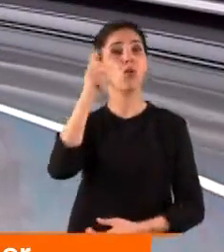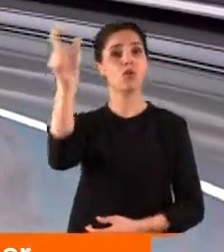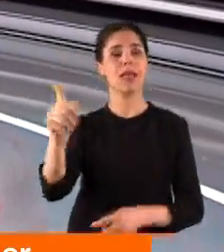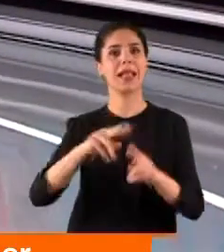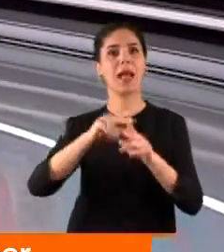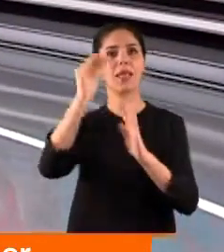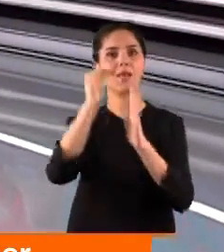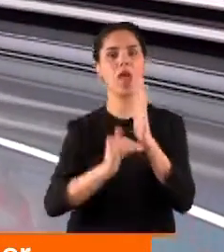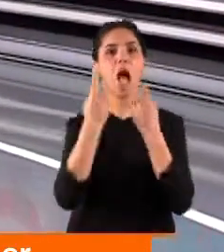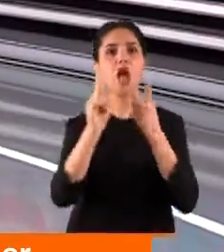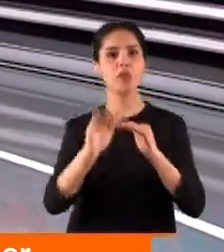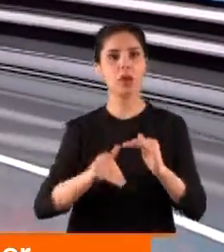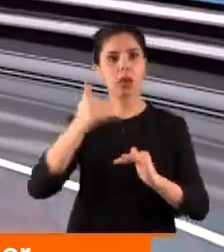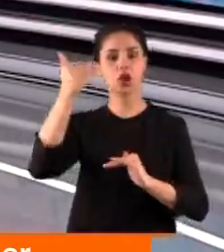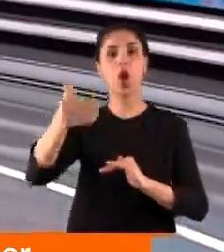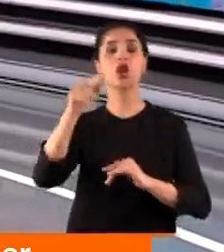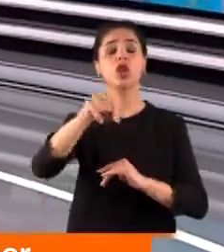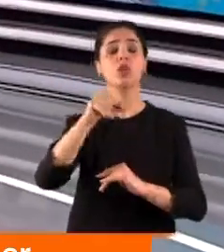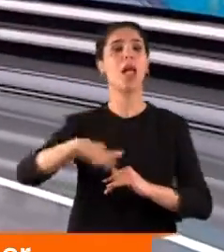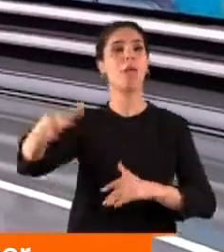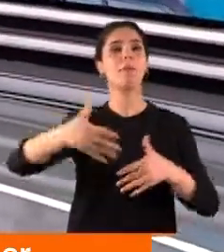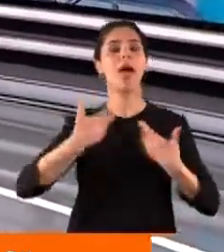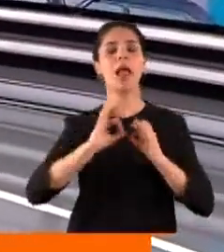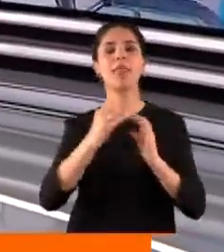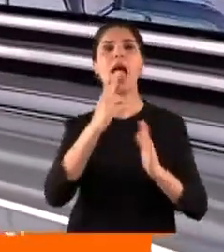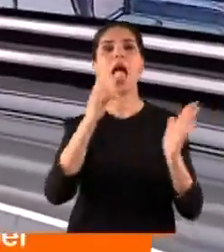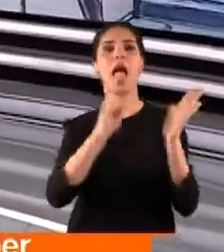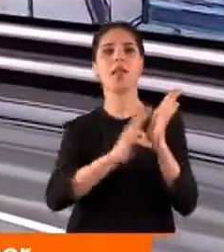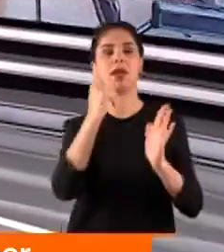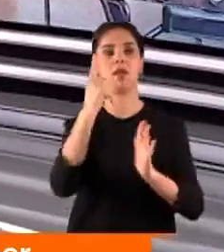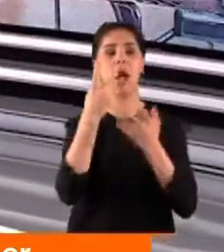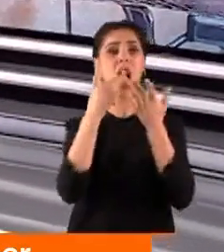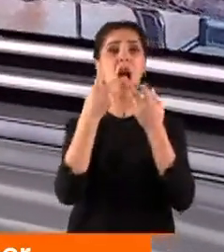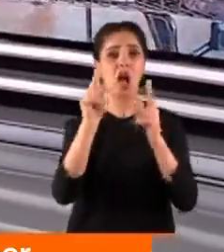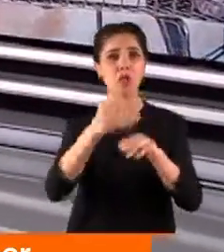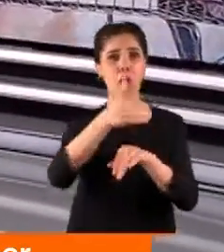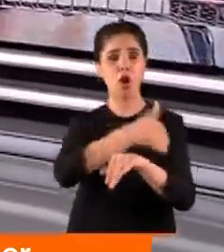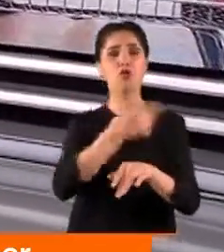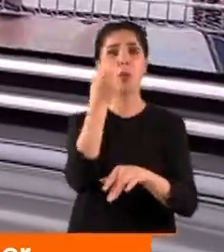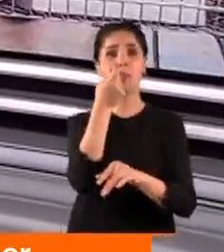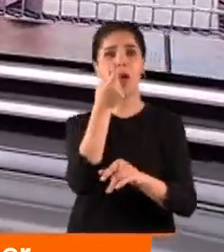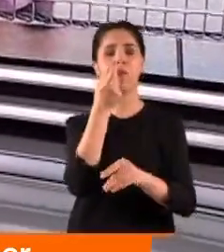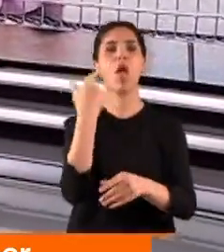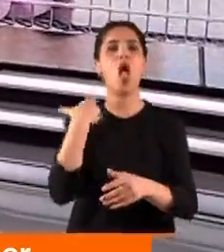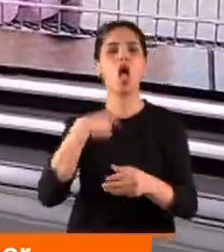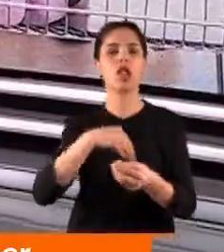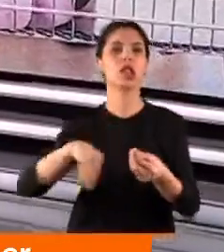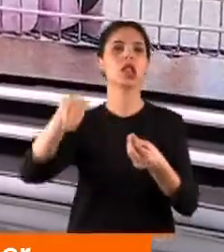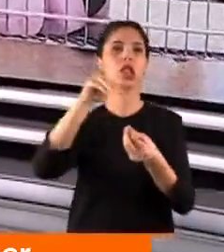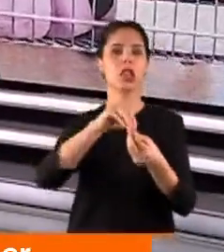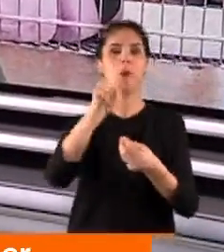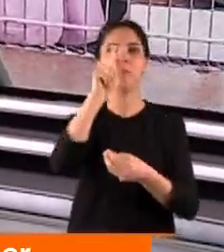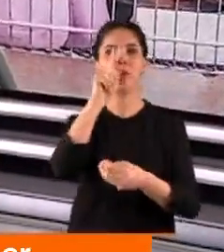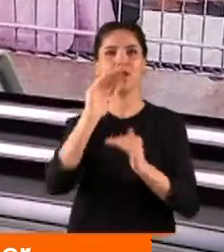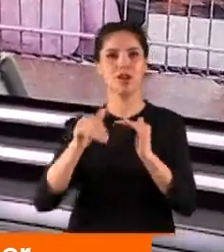indirimi açıklamasından sonra gözler şimdi etiketlerde. Çünkü açıklamadan önce fiyatların özellikle artırılıp 1